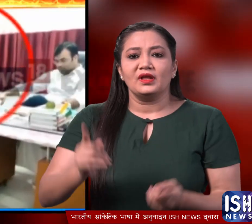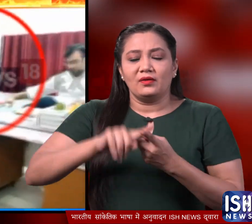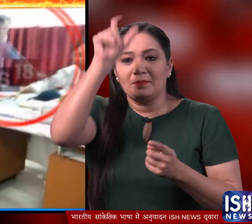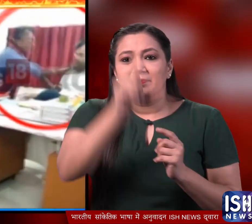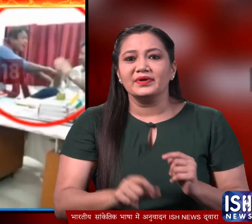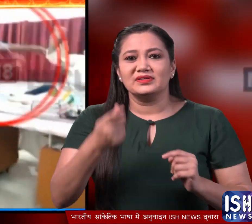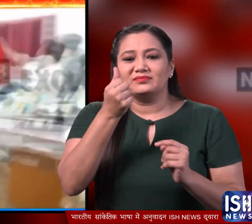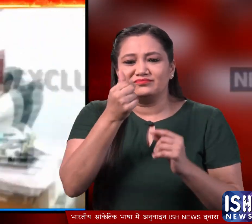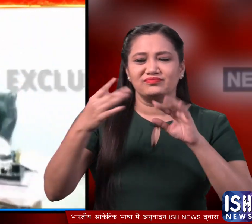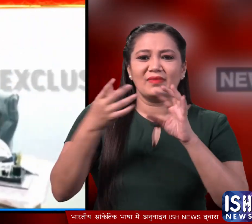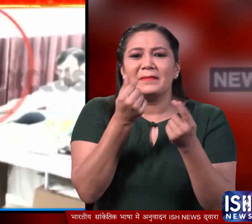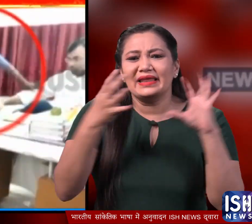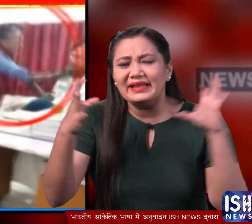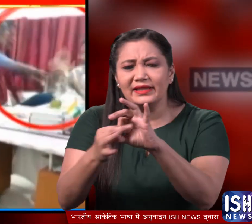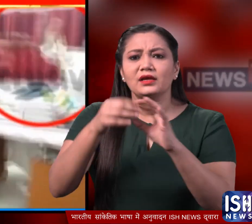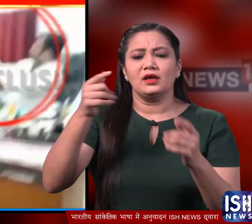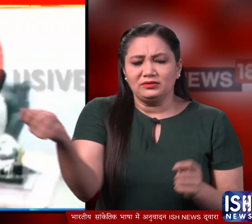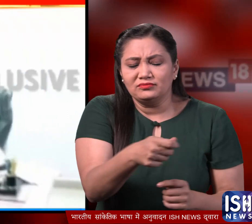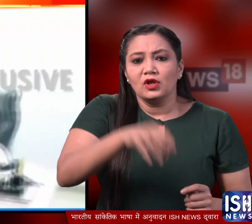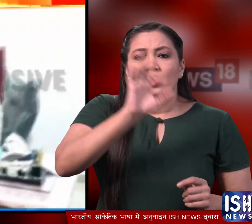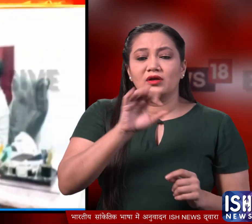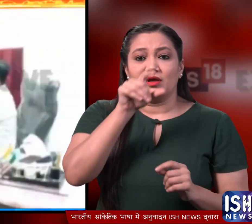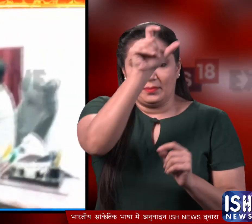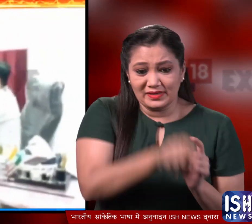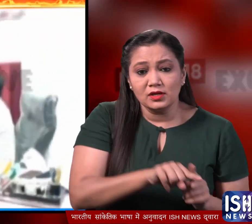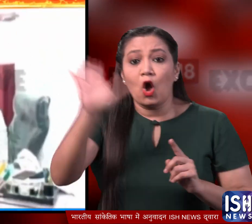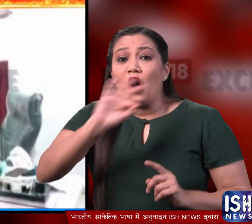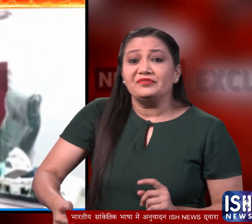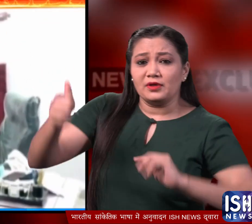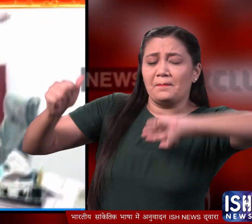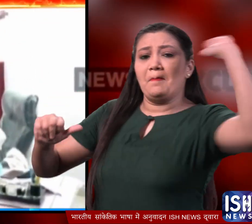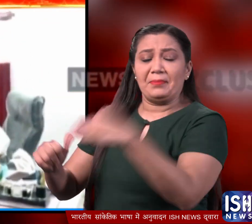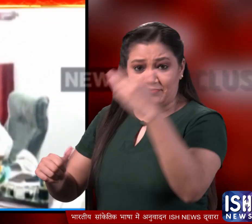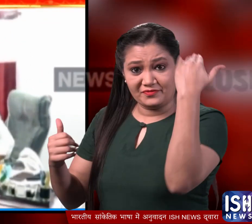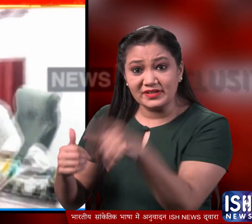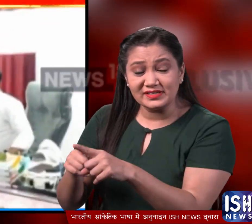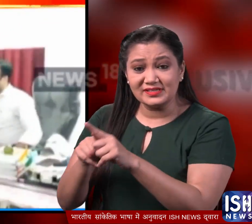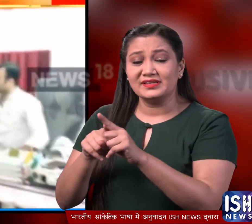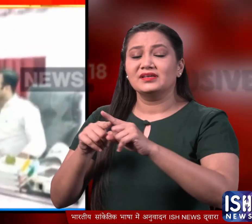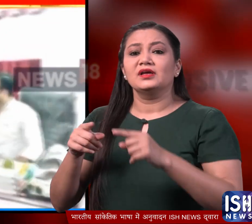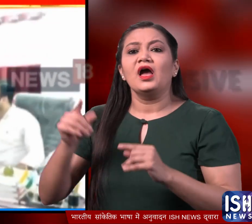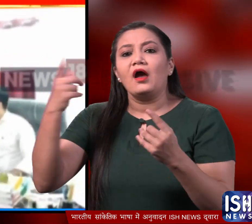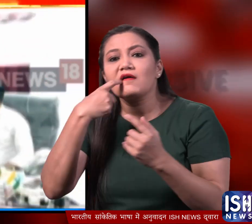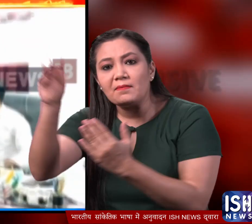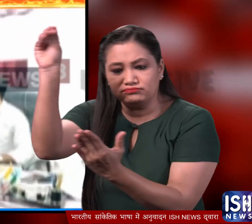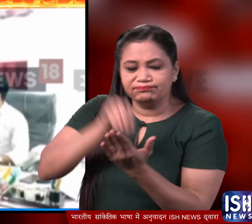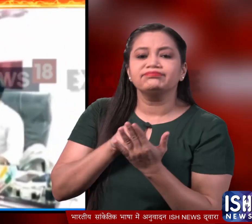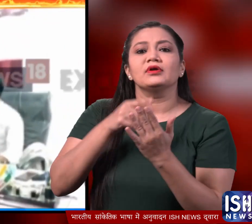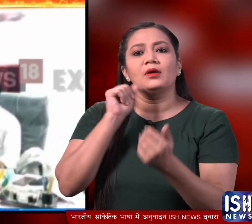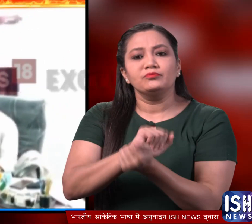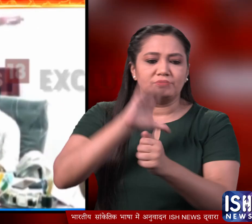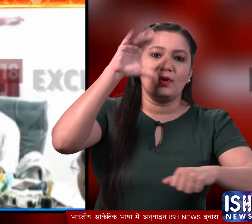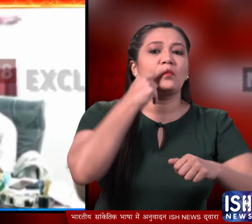بقایا ویتن کی مانگ کو لے کر ایک صفائی کرمچاری نے ایک افسر کو تھپڑ مار دیا تھا تھپڑ مارنے کے آروپی کے خلاف کیس درج ہونے کے بعد